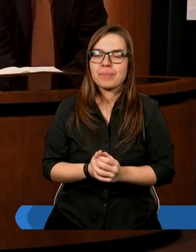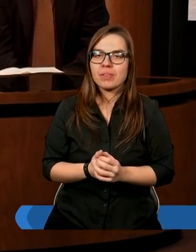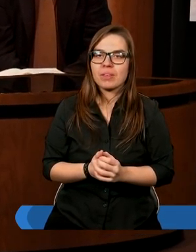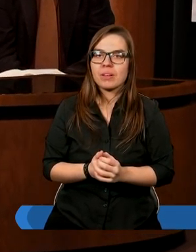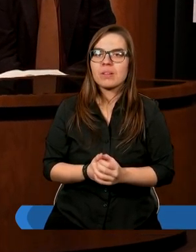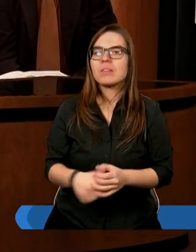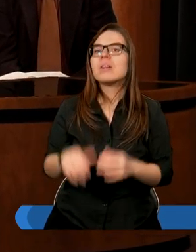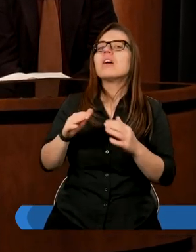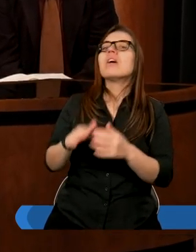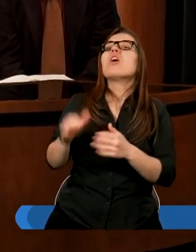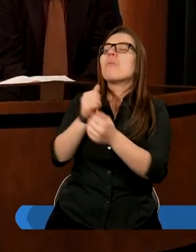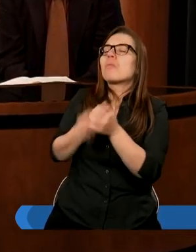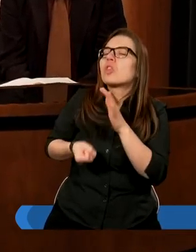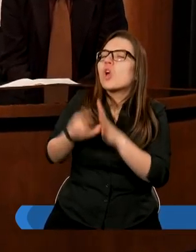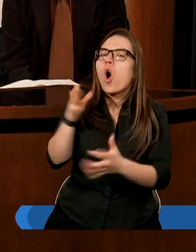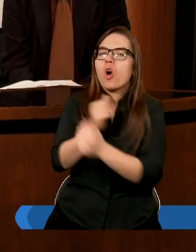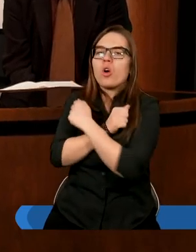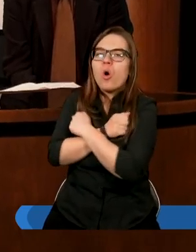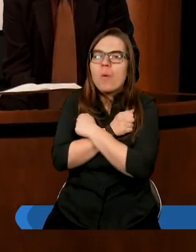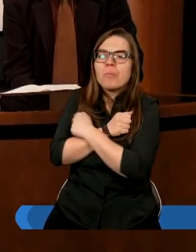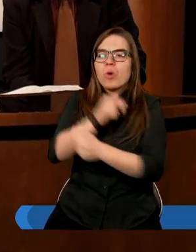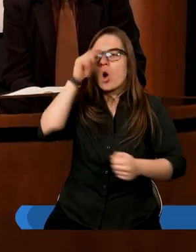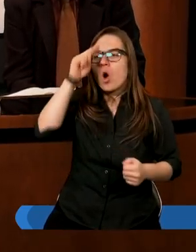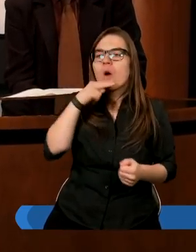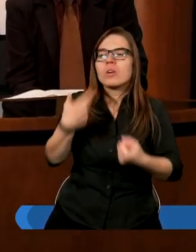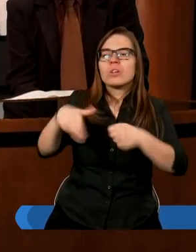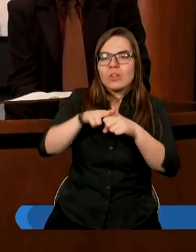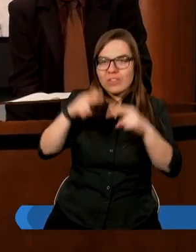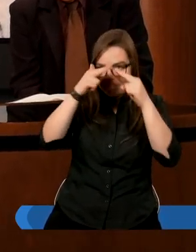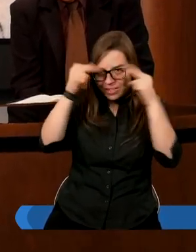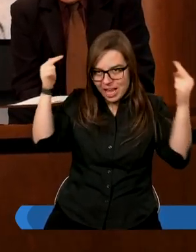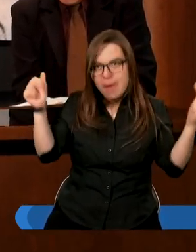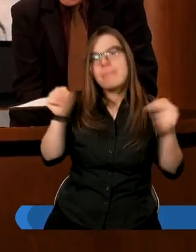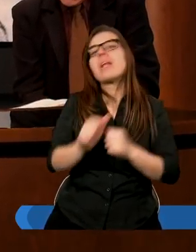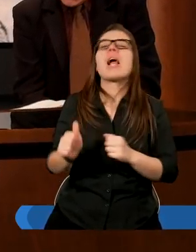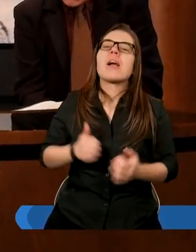nasz umiłowany Ojcze który jesteś w niebie